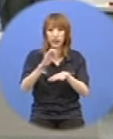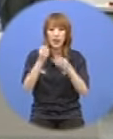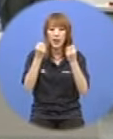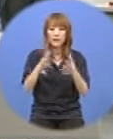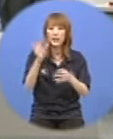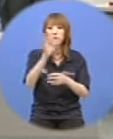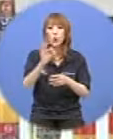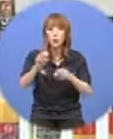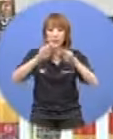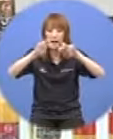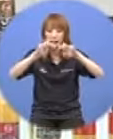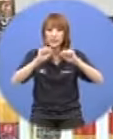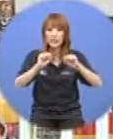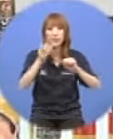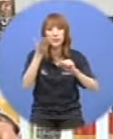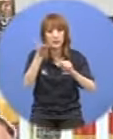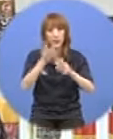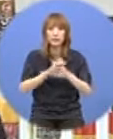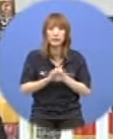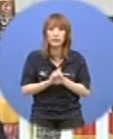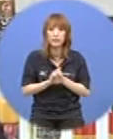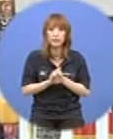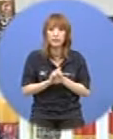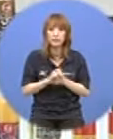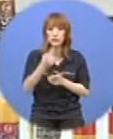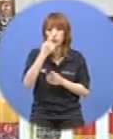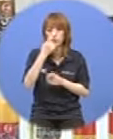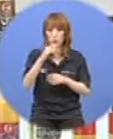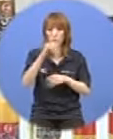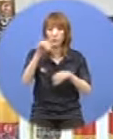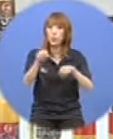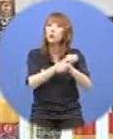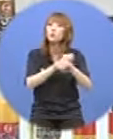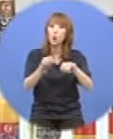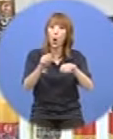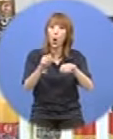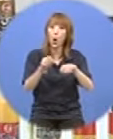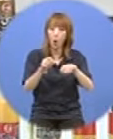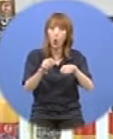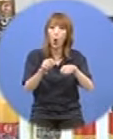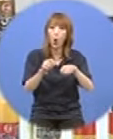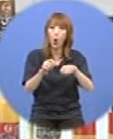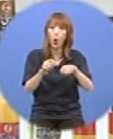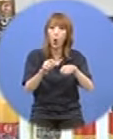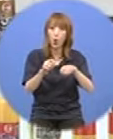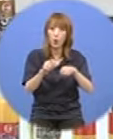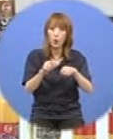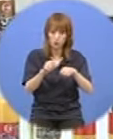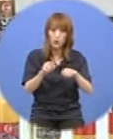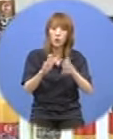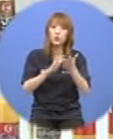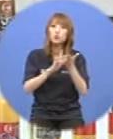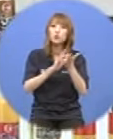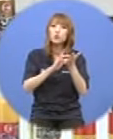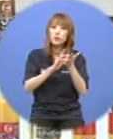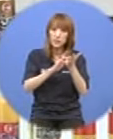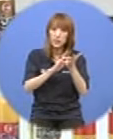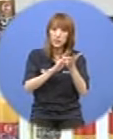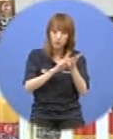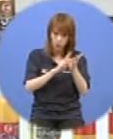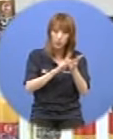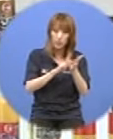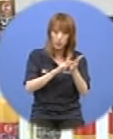なさっているんでしょう。 一番うちの特技というか特徴というのは、その有効成分の開発の方から始め